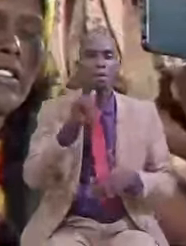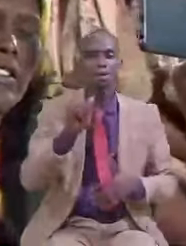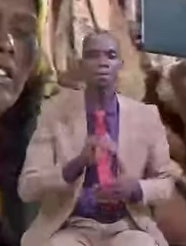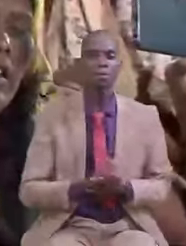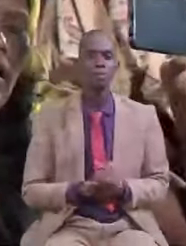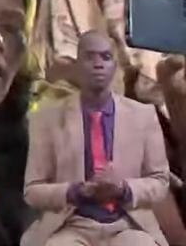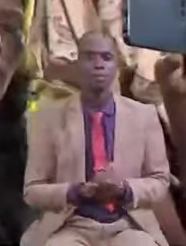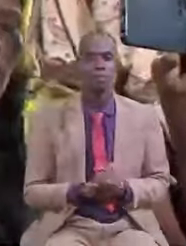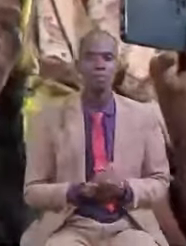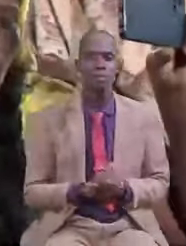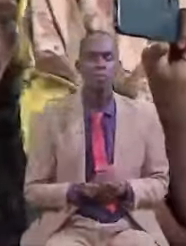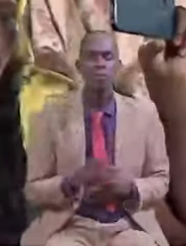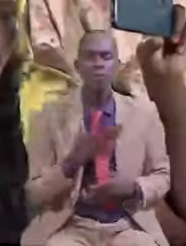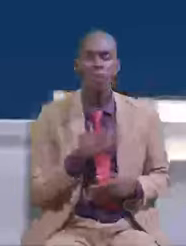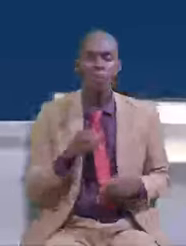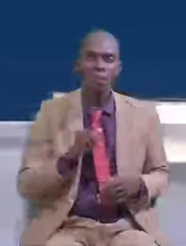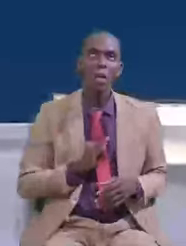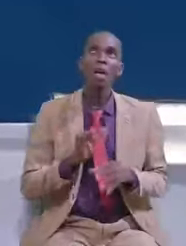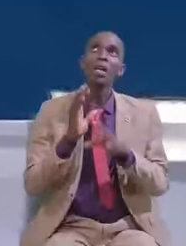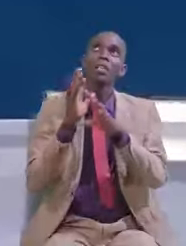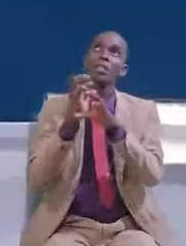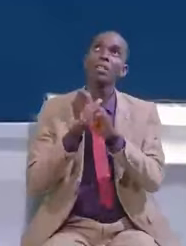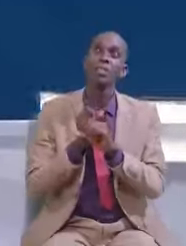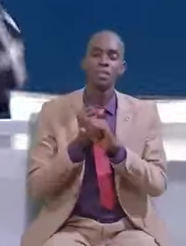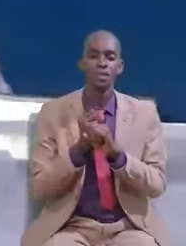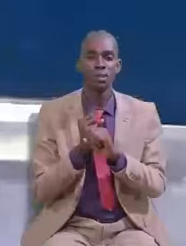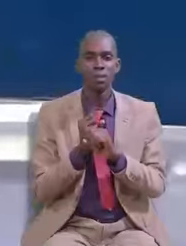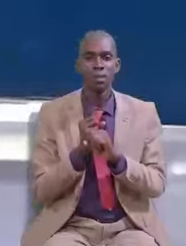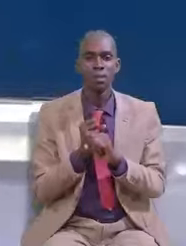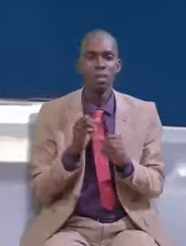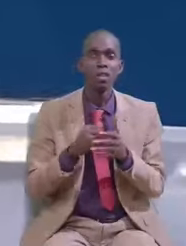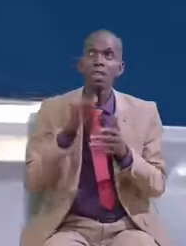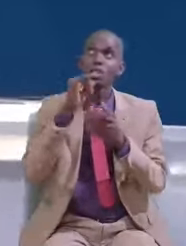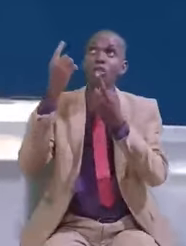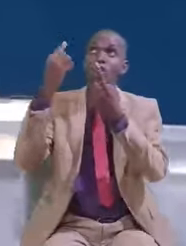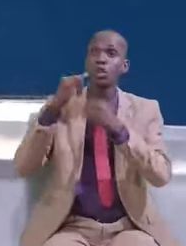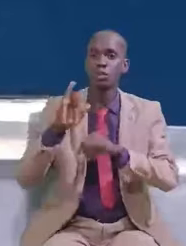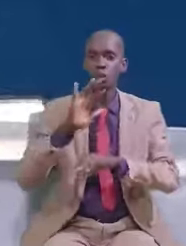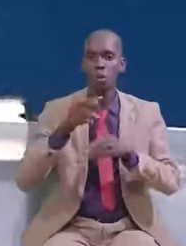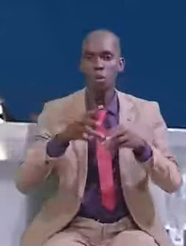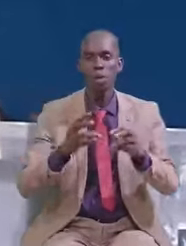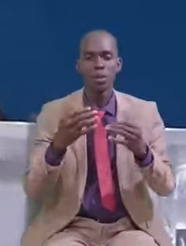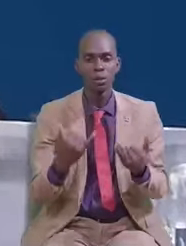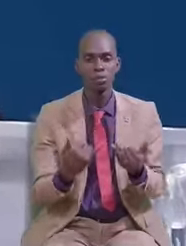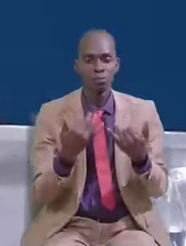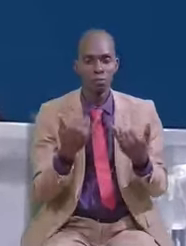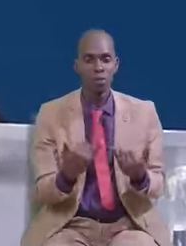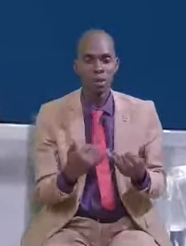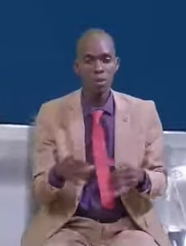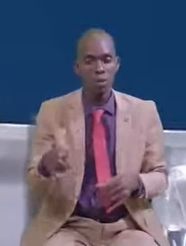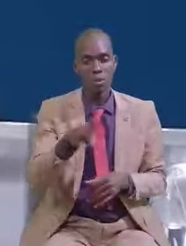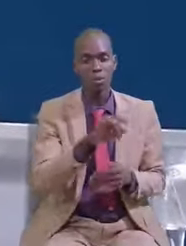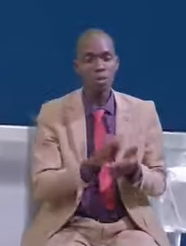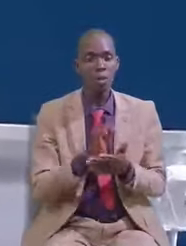Je reçois. Cela va vous arriver maintenant. Ceux qui sont ici, ceux qui